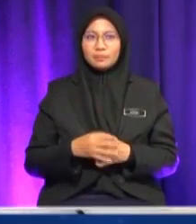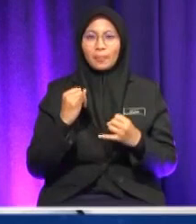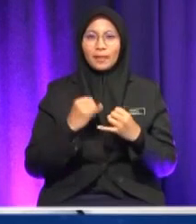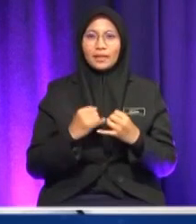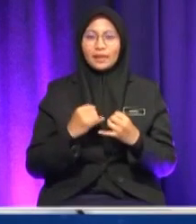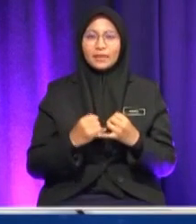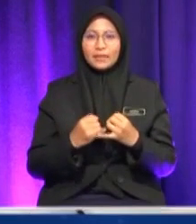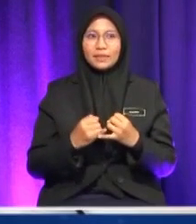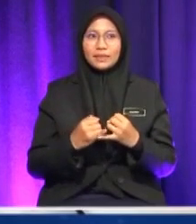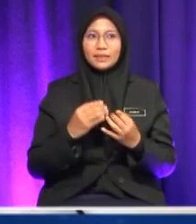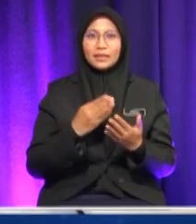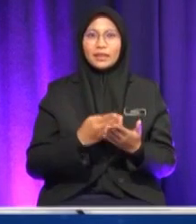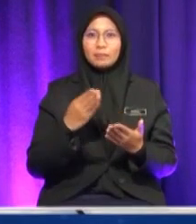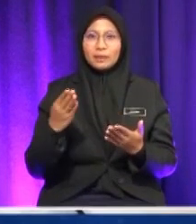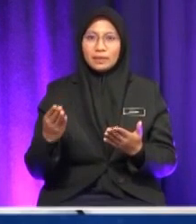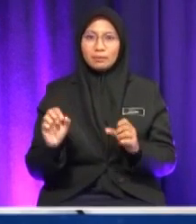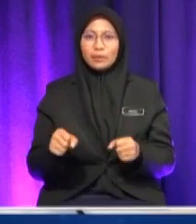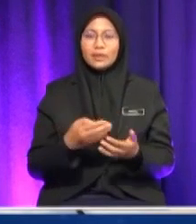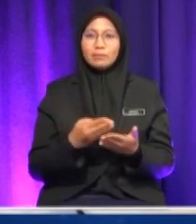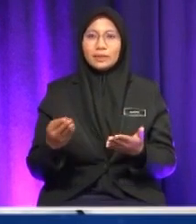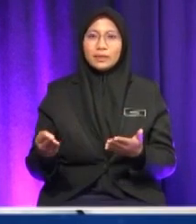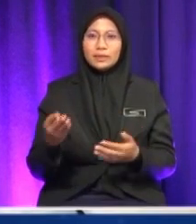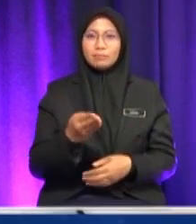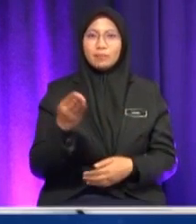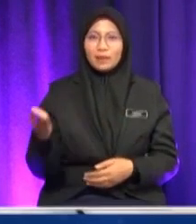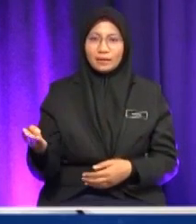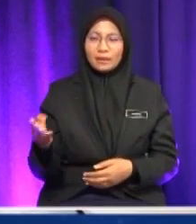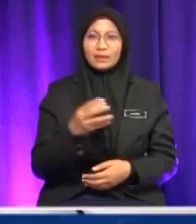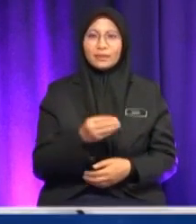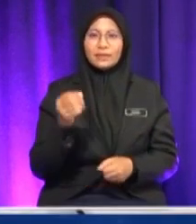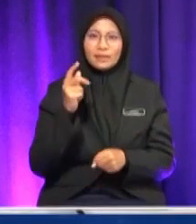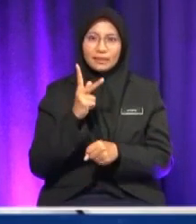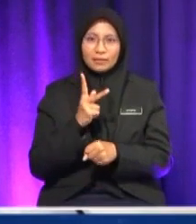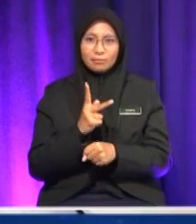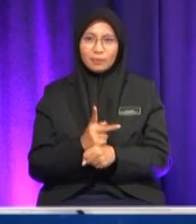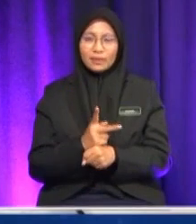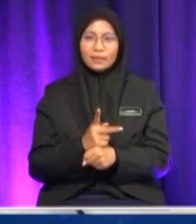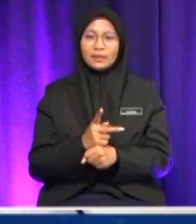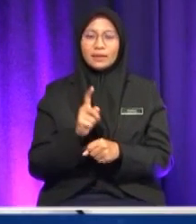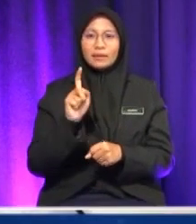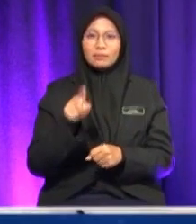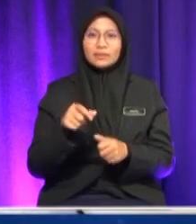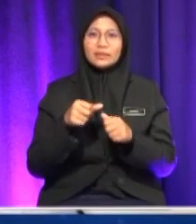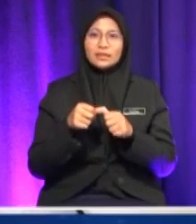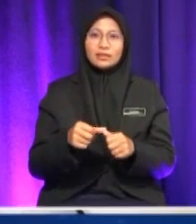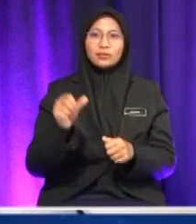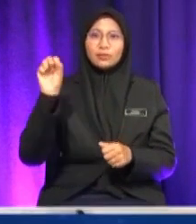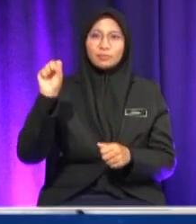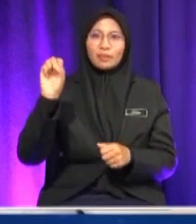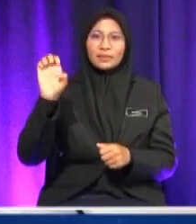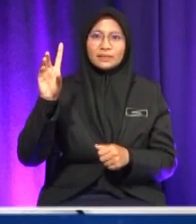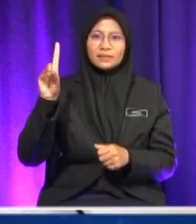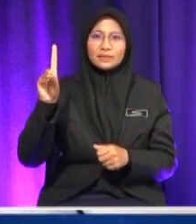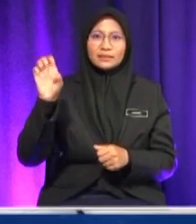pembelian barang ataupun perkhidmatan mestilah dibuat secara sederhana mengikut keperluan dan bukannya